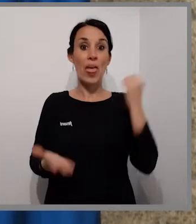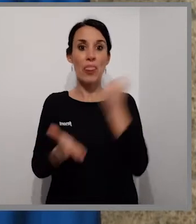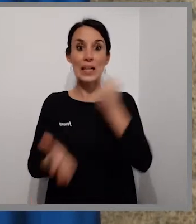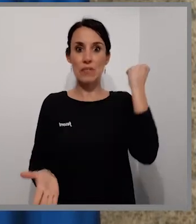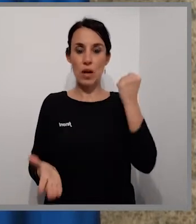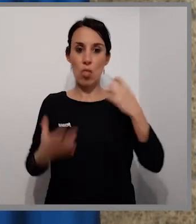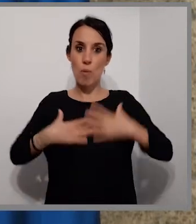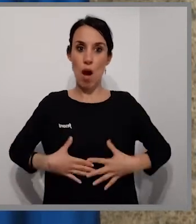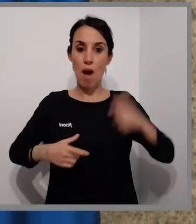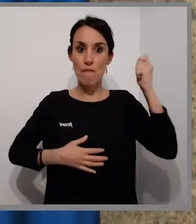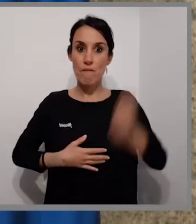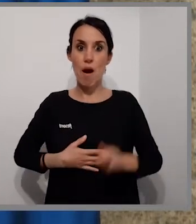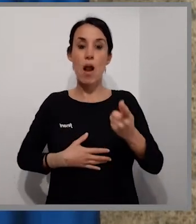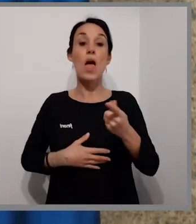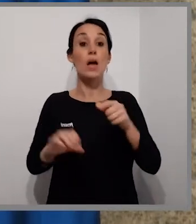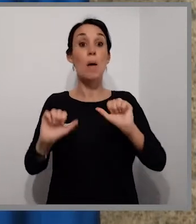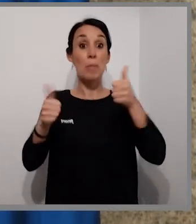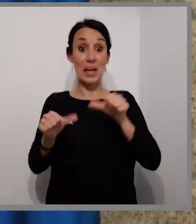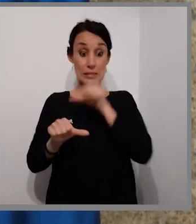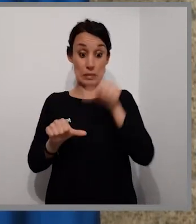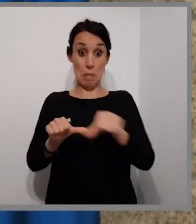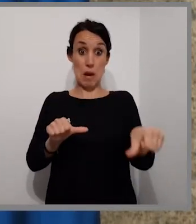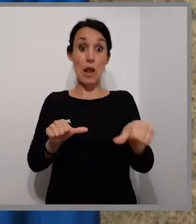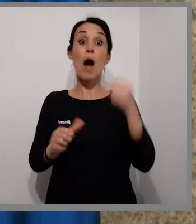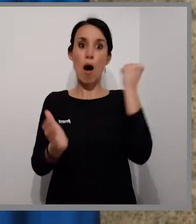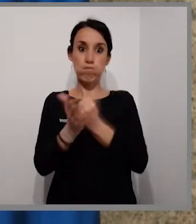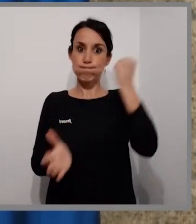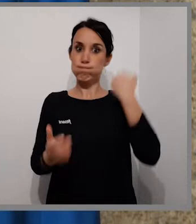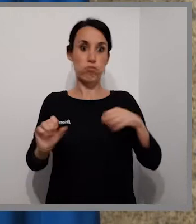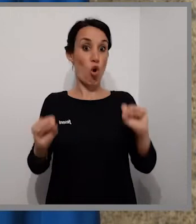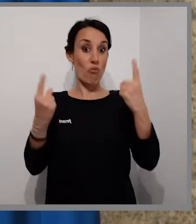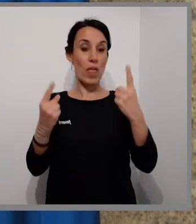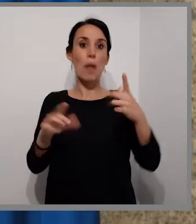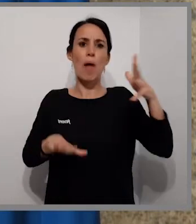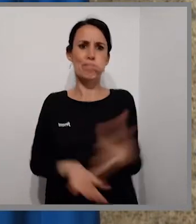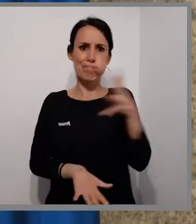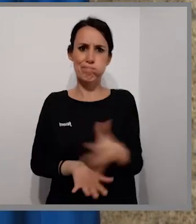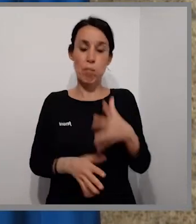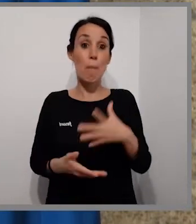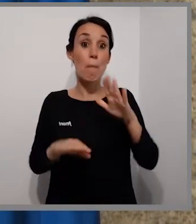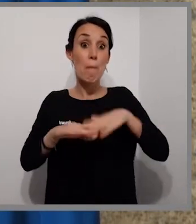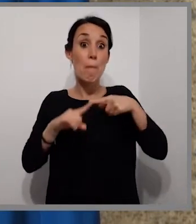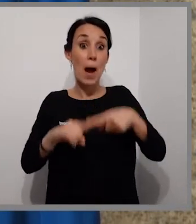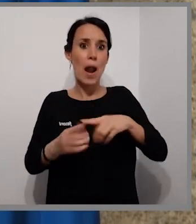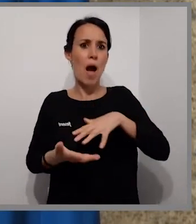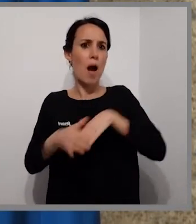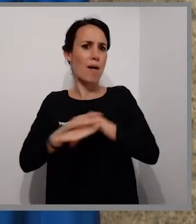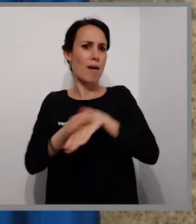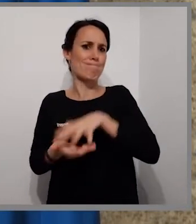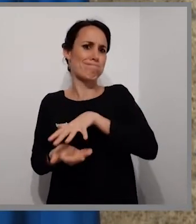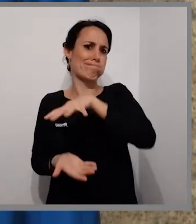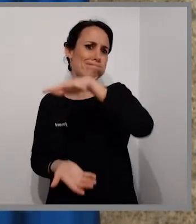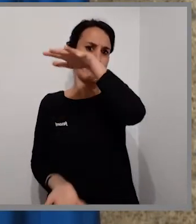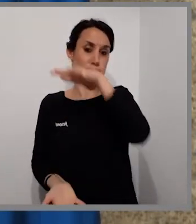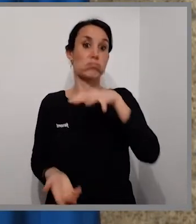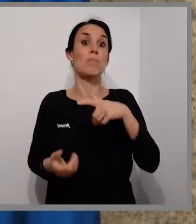de certificació i això se produirà a principis d'esta setmana, el que anem a fer és tindre el màxim estocatge possible. I